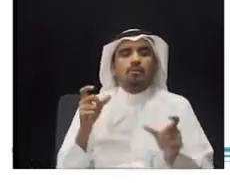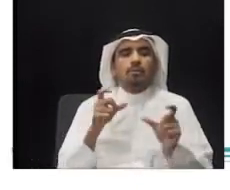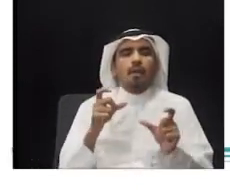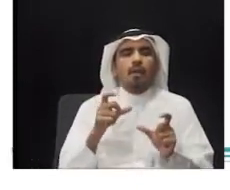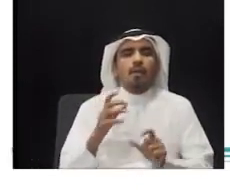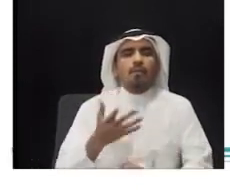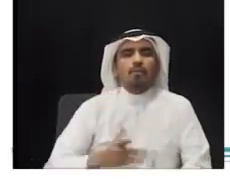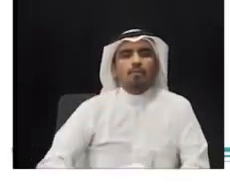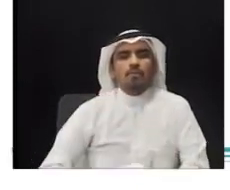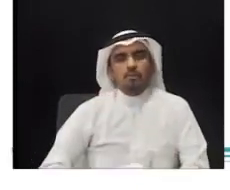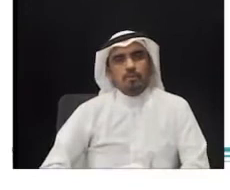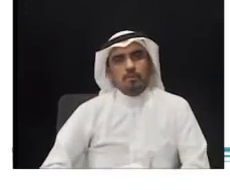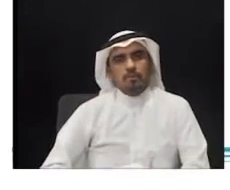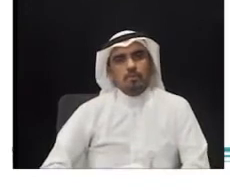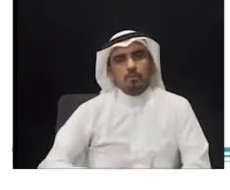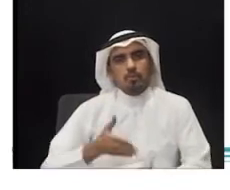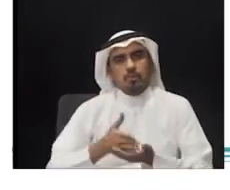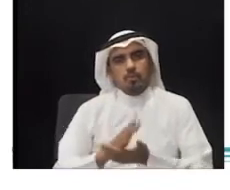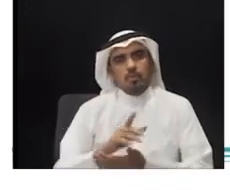عرفناها بدلالة